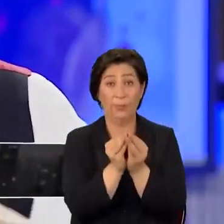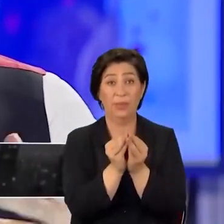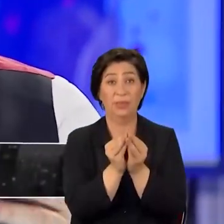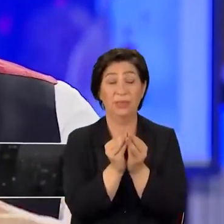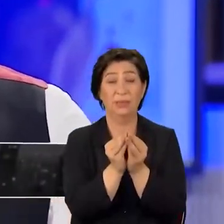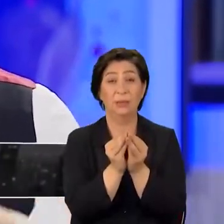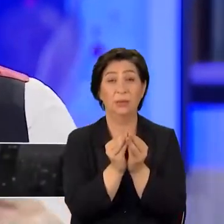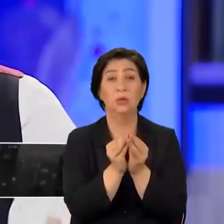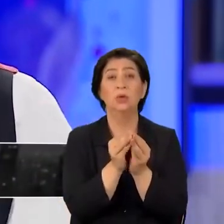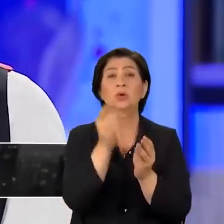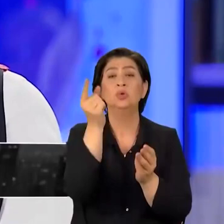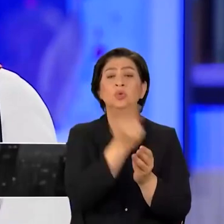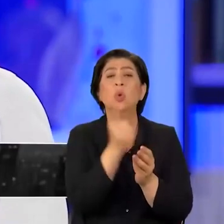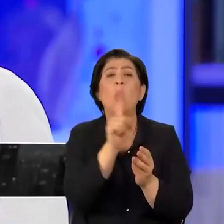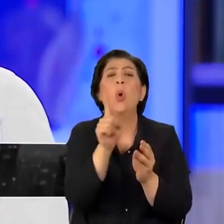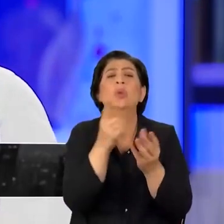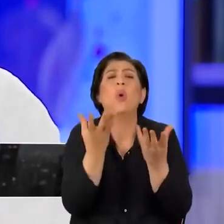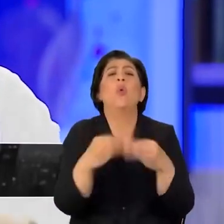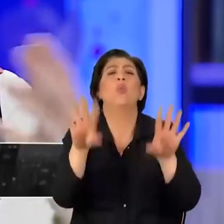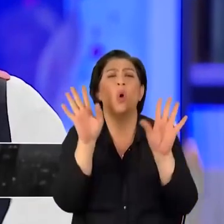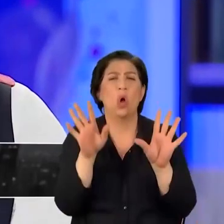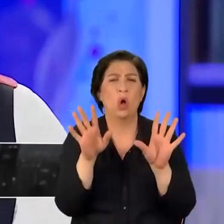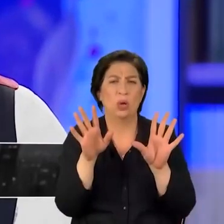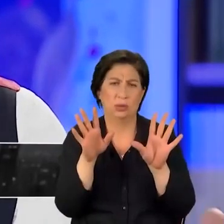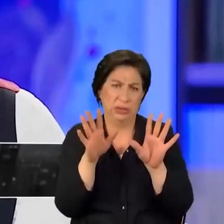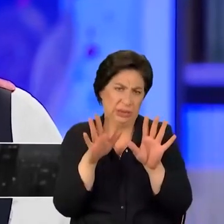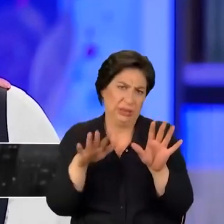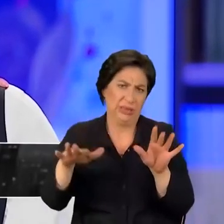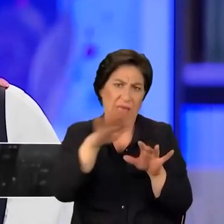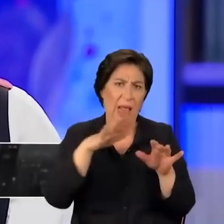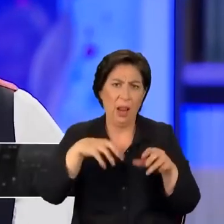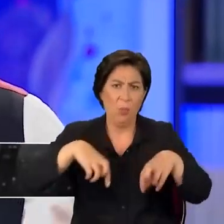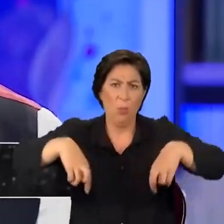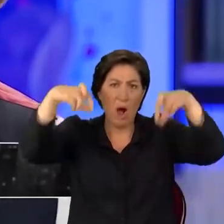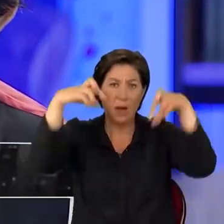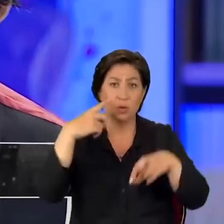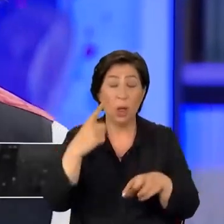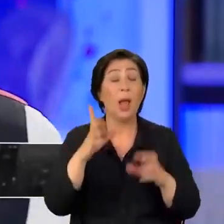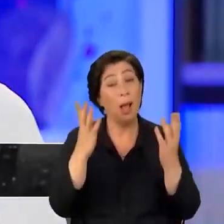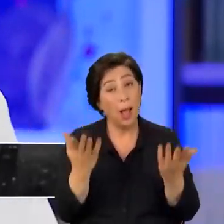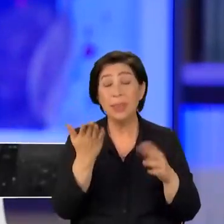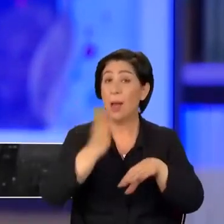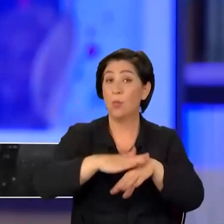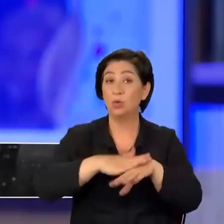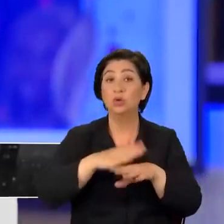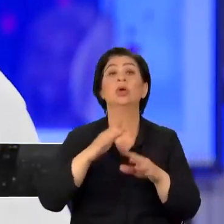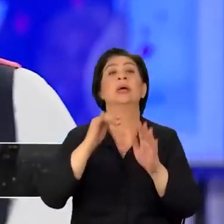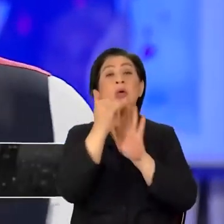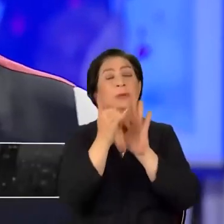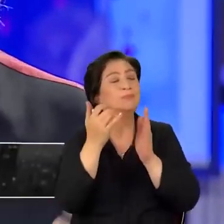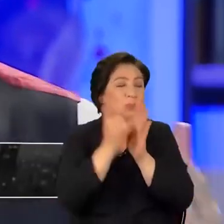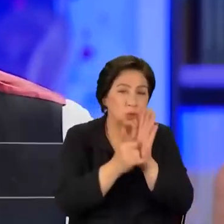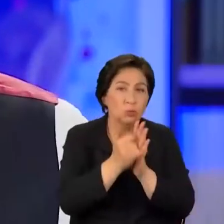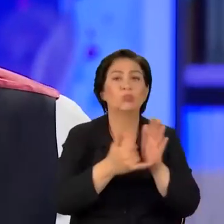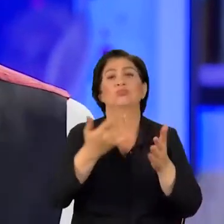toplamı %10 etmiyor. Evet. Yani genelde rating evet, şeyine göre. Peki o zaman ne yapıyoruz? Sosyal medyaya müracaat